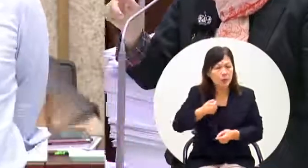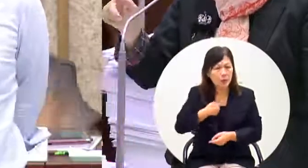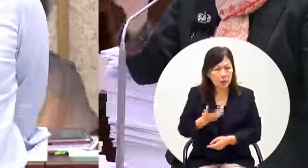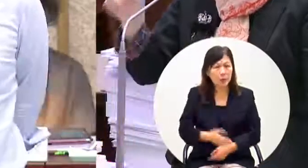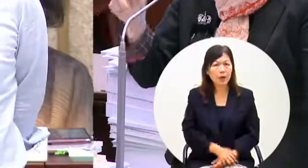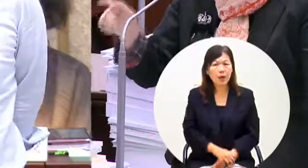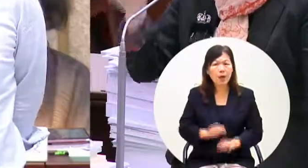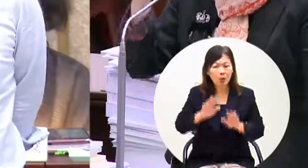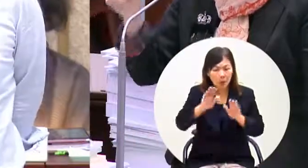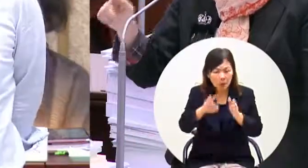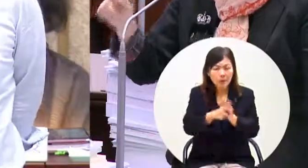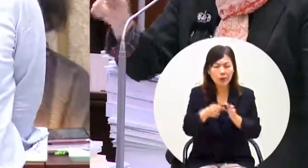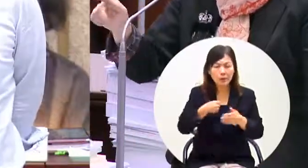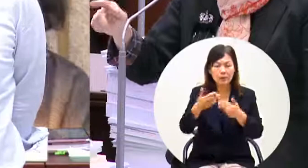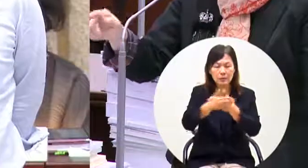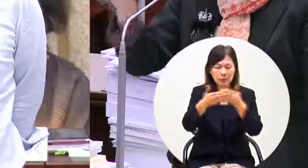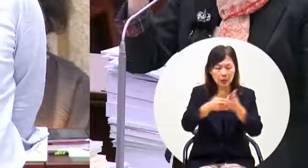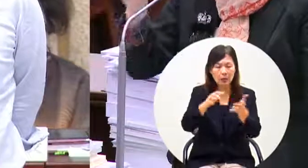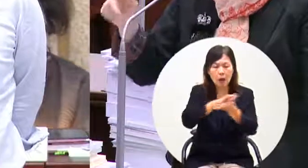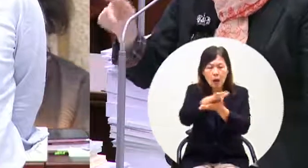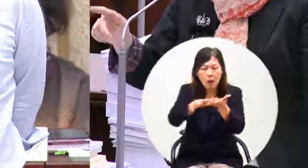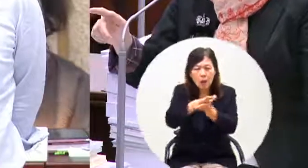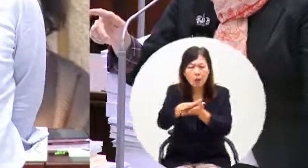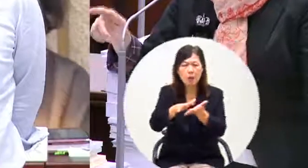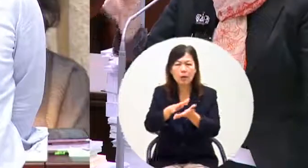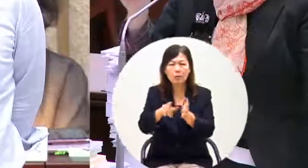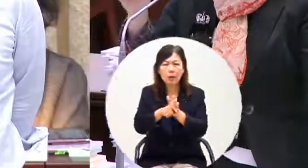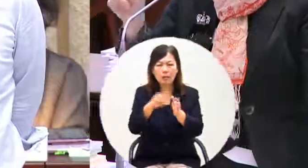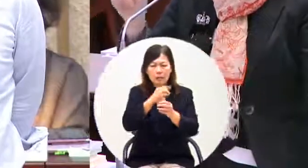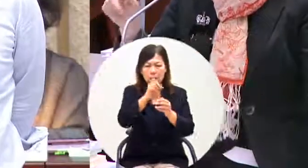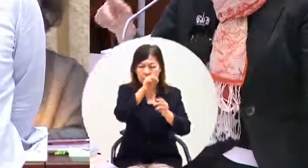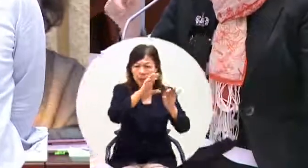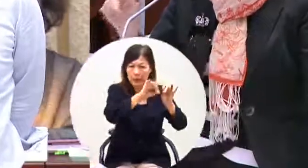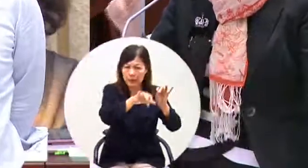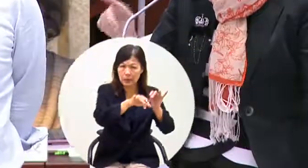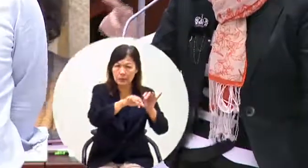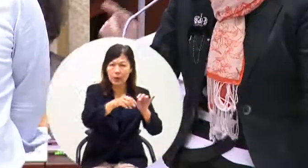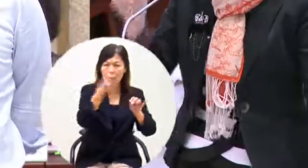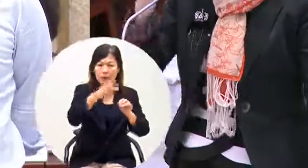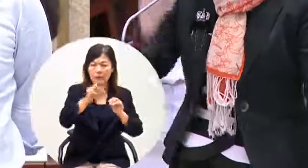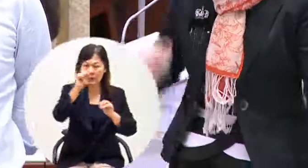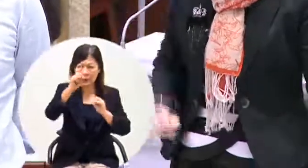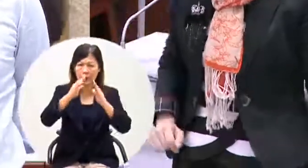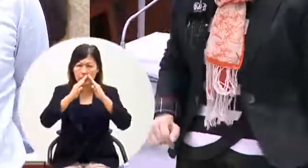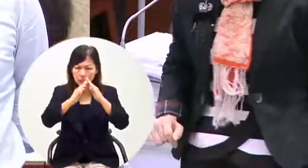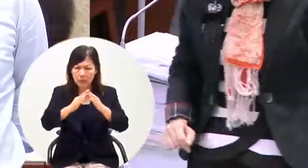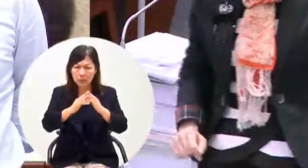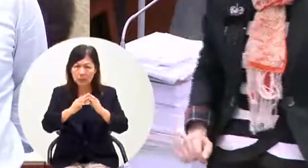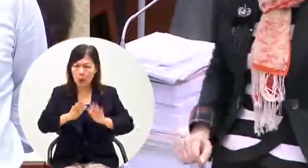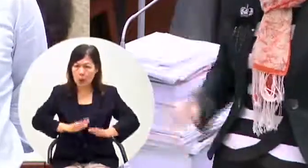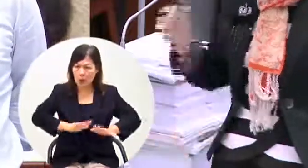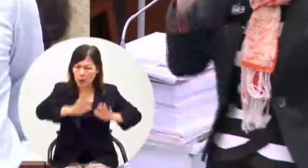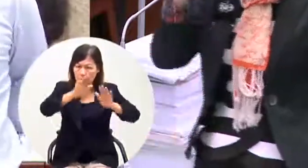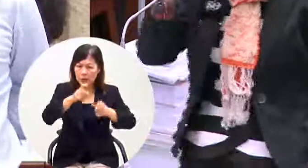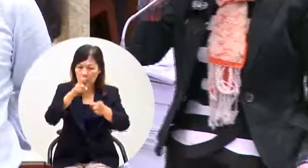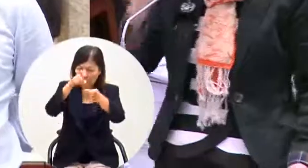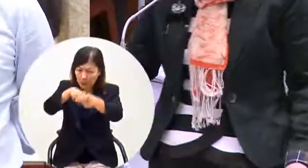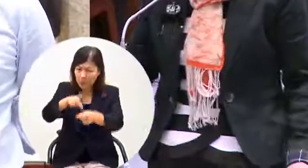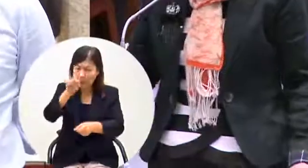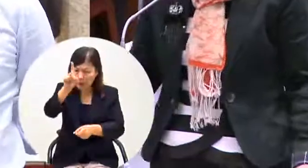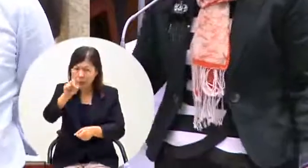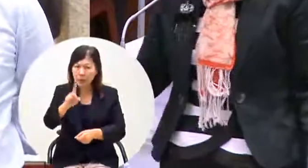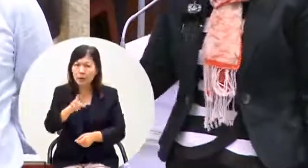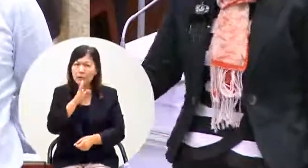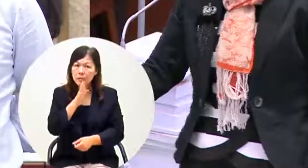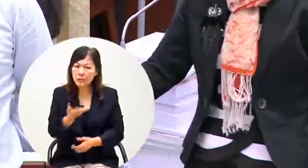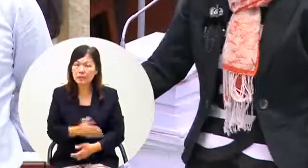乱象是不是一个地方或是一个城市进步的指标之一？ 好，谢谢议长，